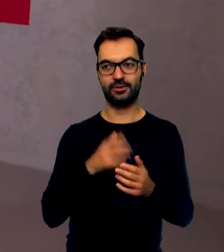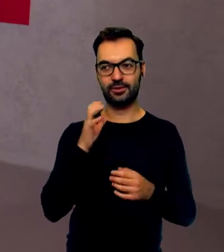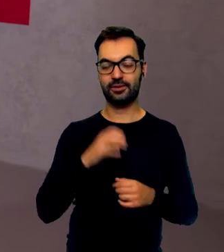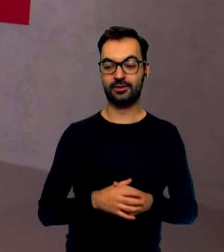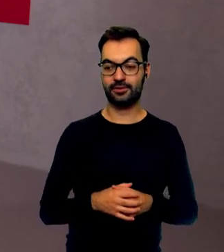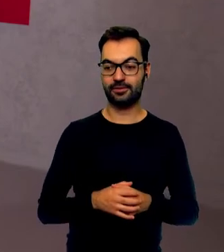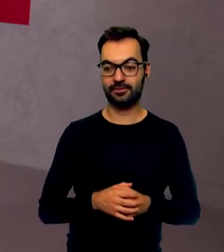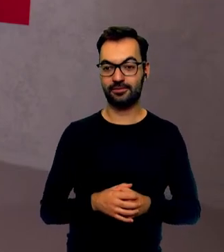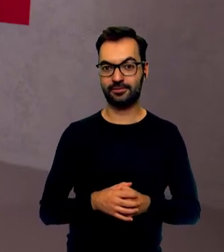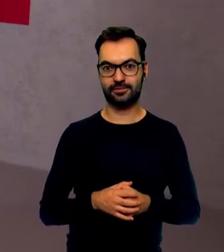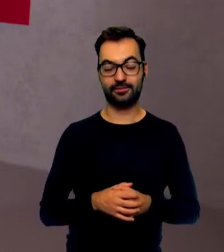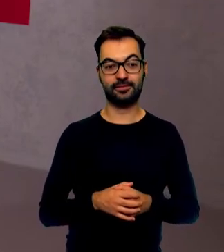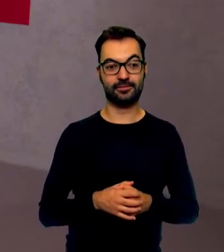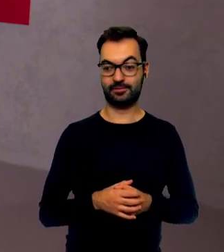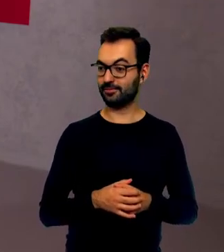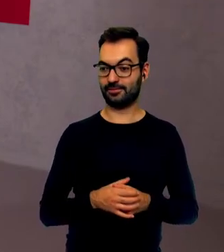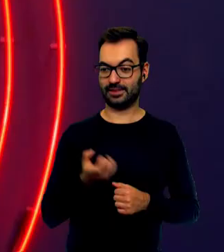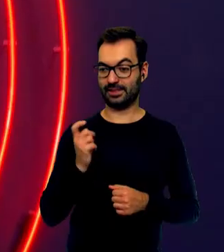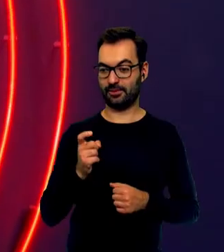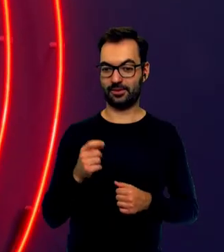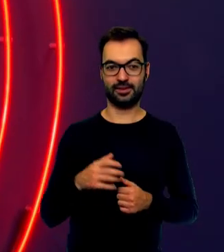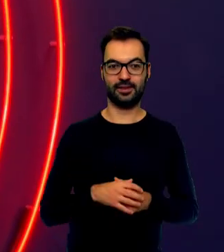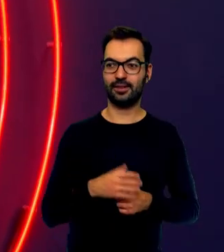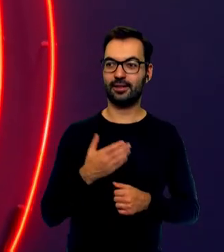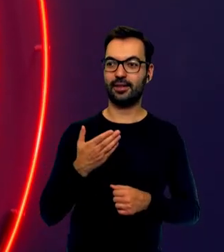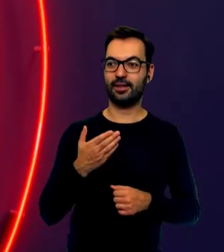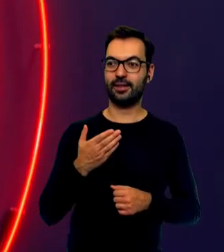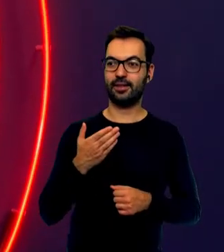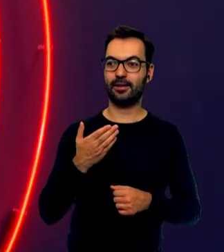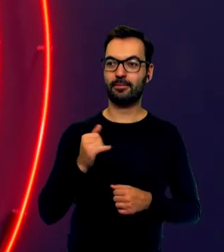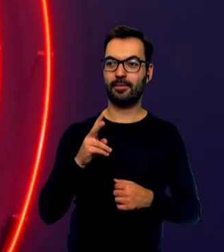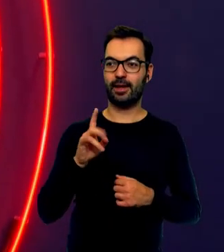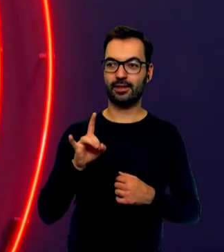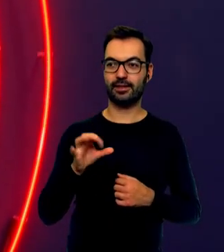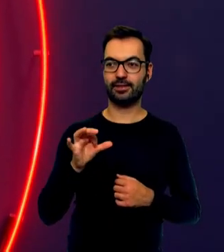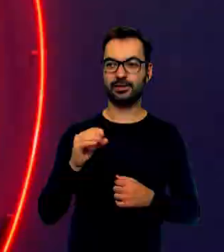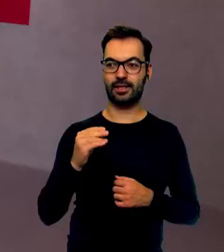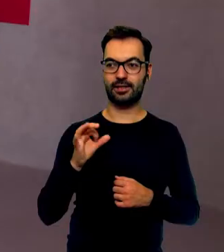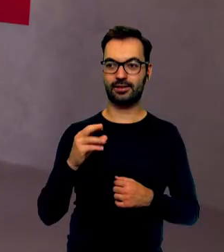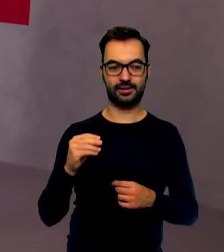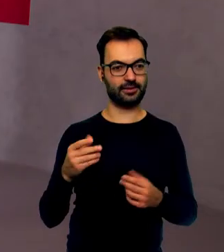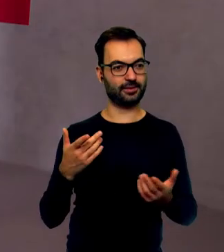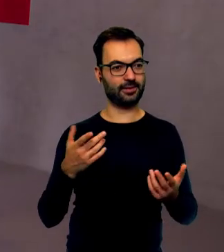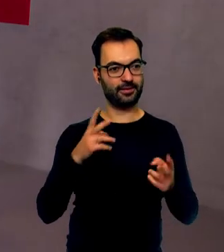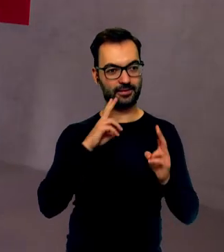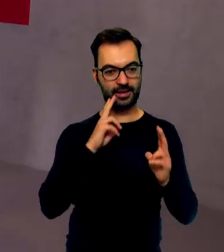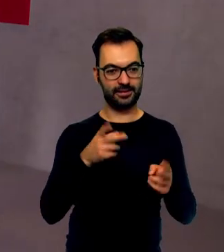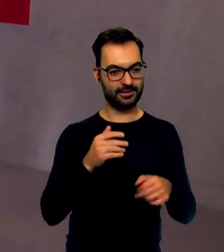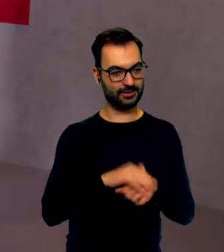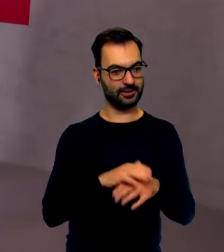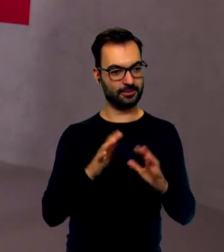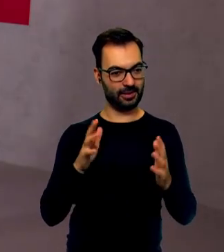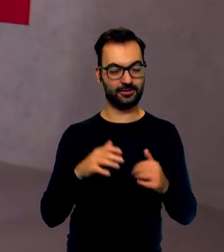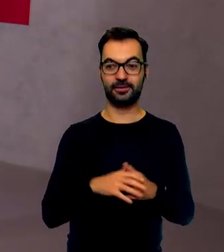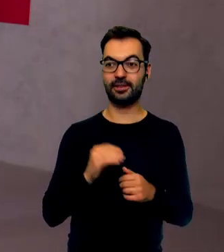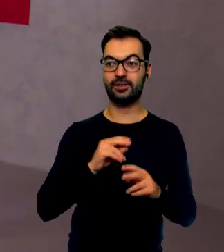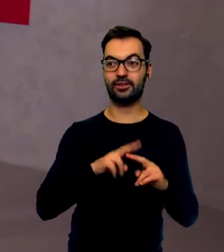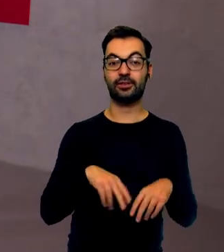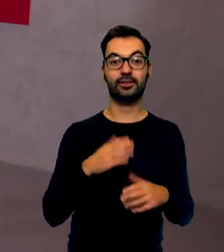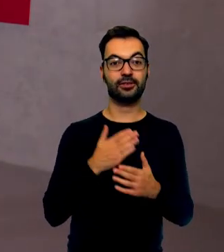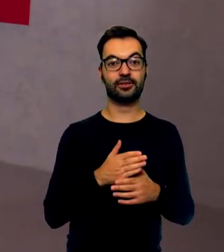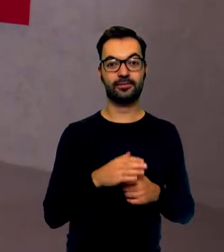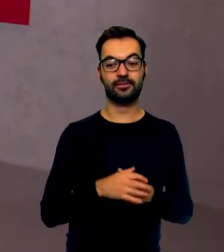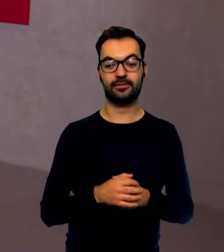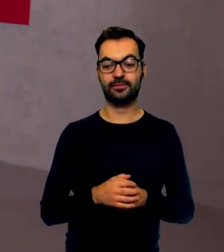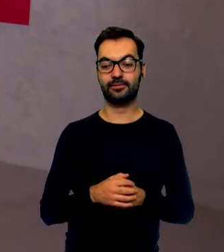słuchany? No, po sekundzie. Myślę, że Making Sense with Sam Harris. Jacy zgodni. Słuchaj, zostały jeszcze